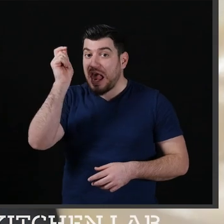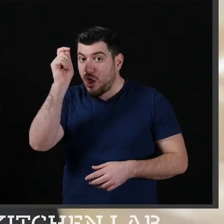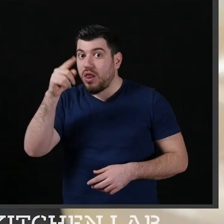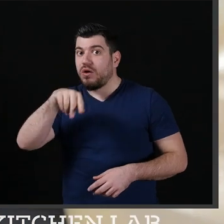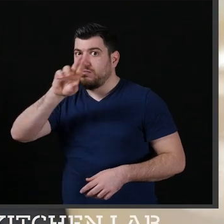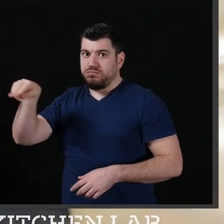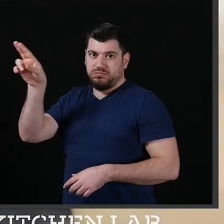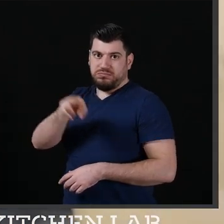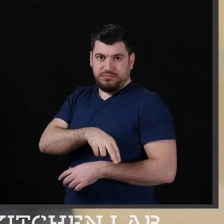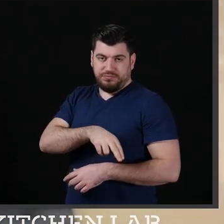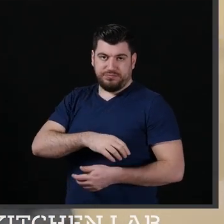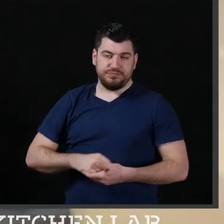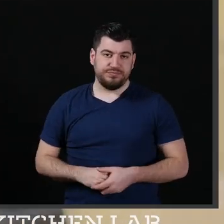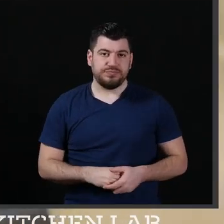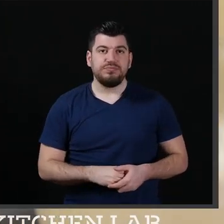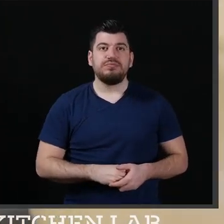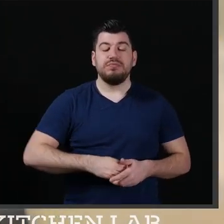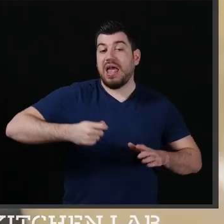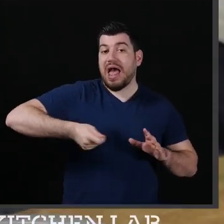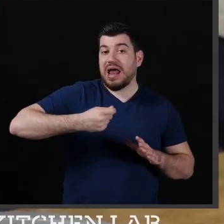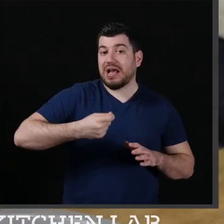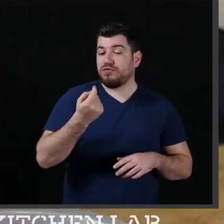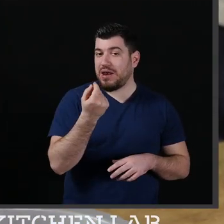Και ανακατεύουμε λίγο.